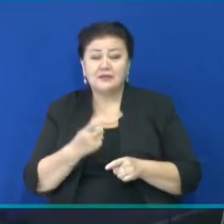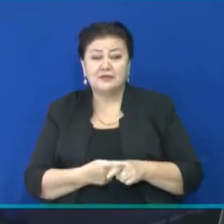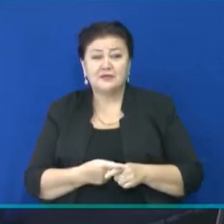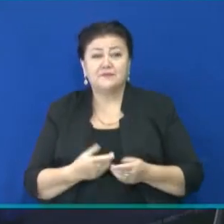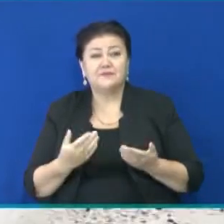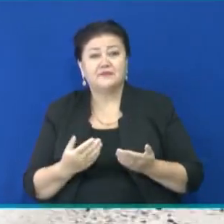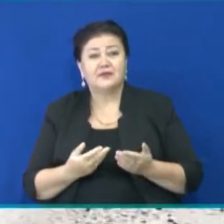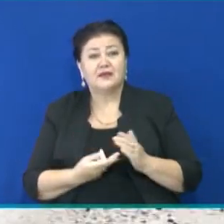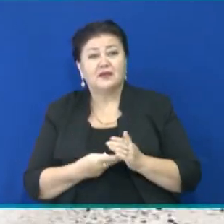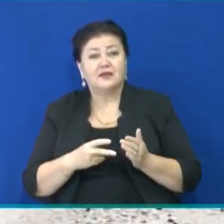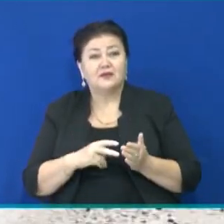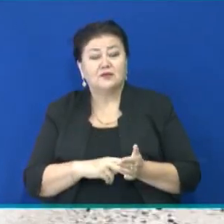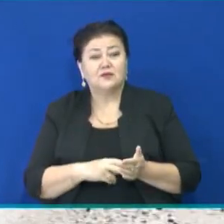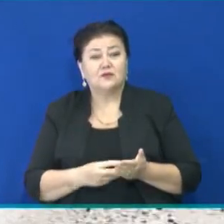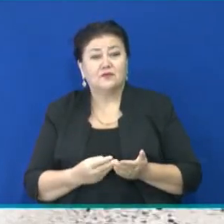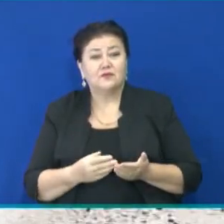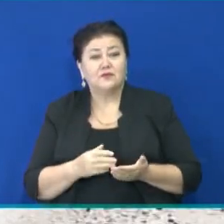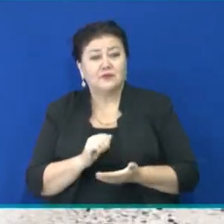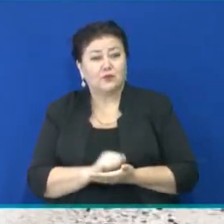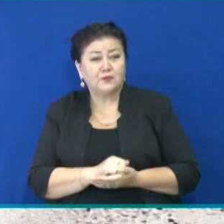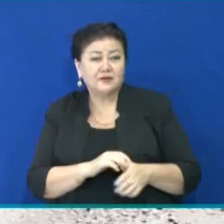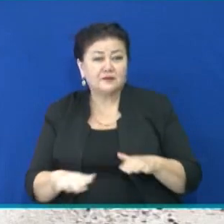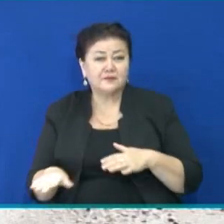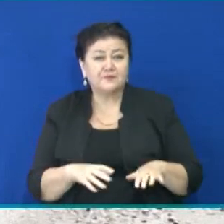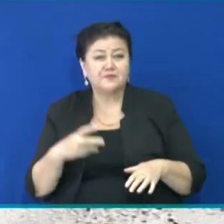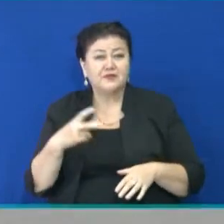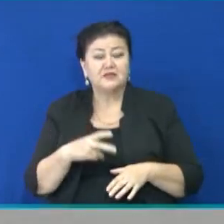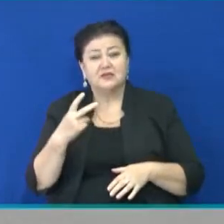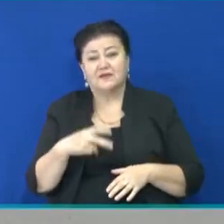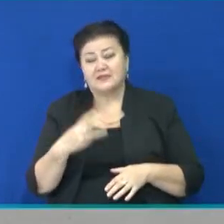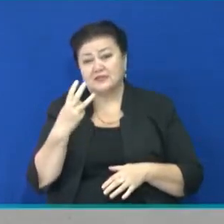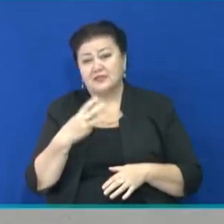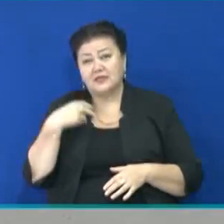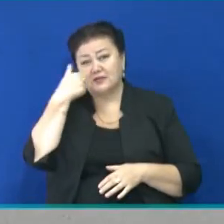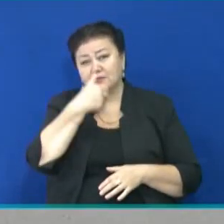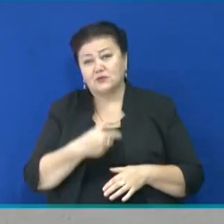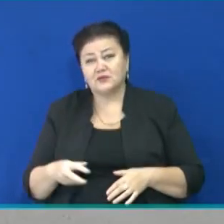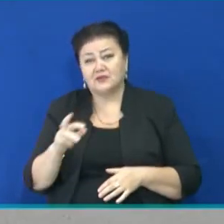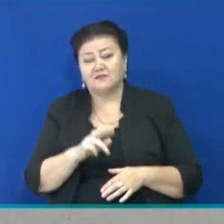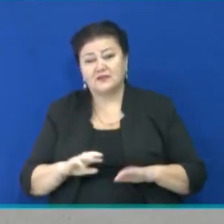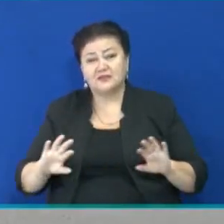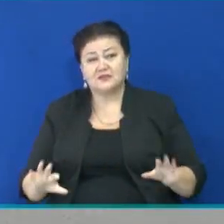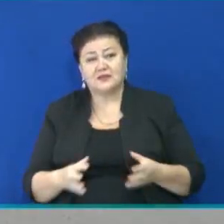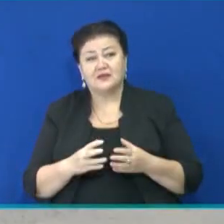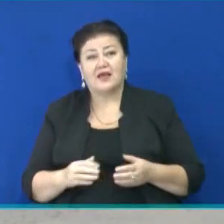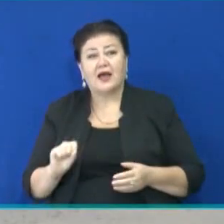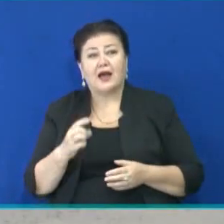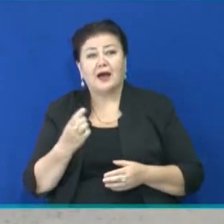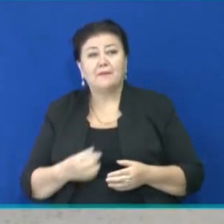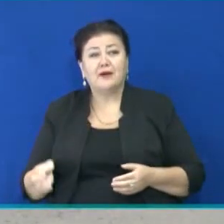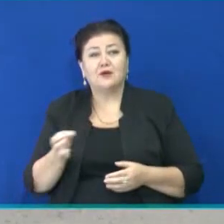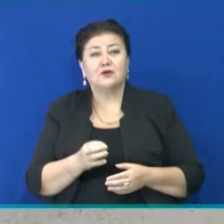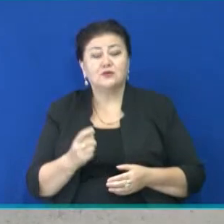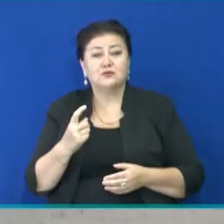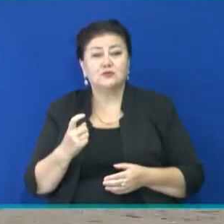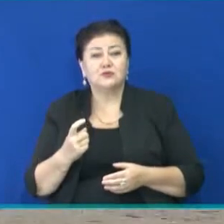жылдарға арналған жаңа тұжырымдама әзірленді. 2023 жылғы 1 қаңтардағы жағдай бойынша Абай облысында 154 мыңға жуық